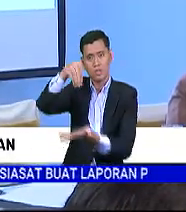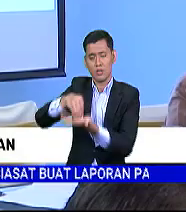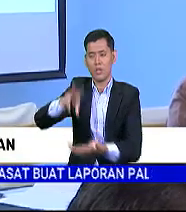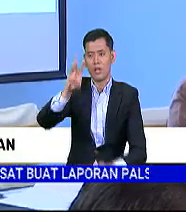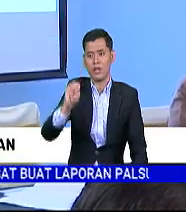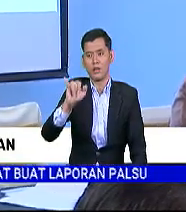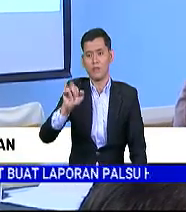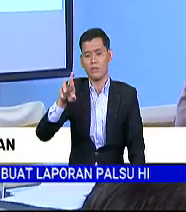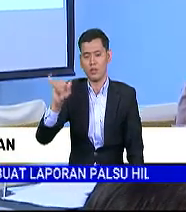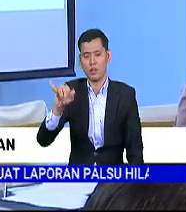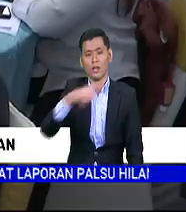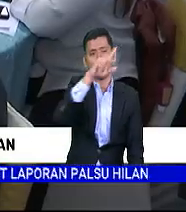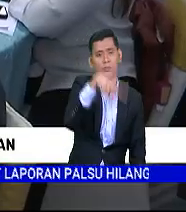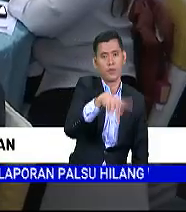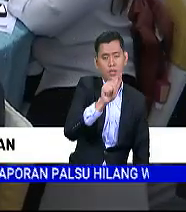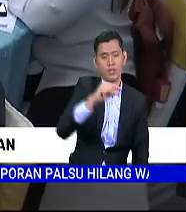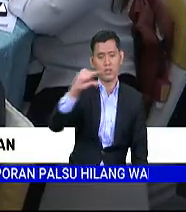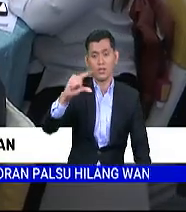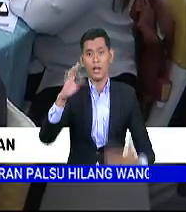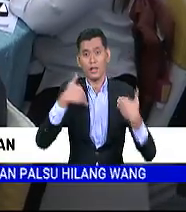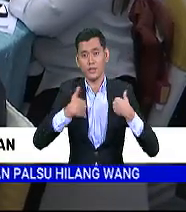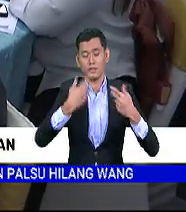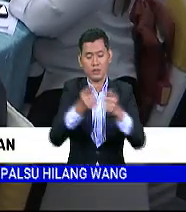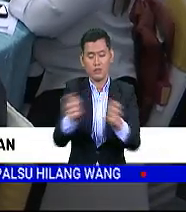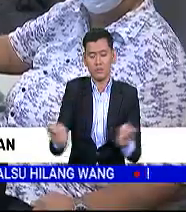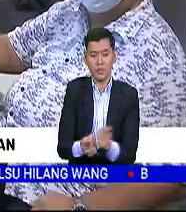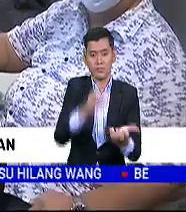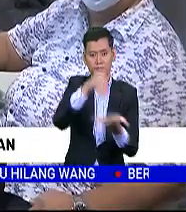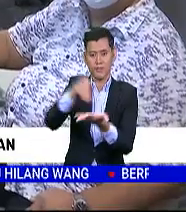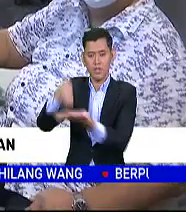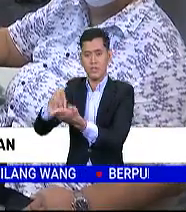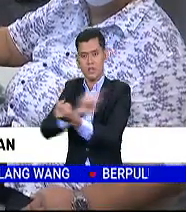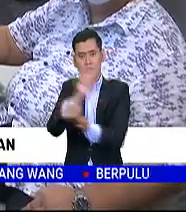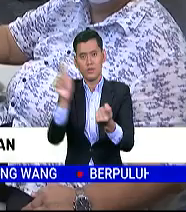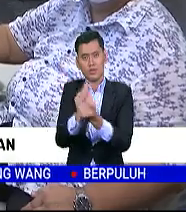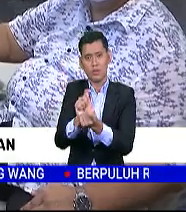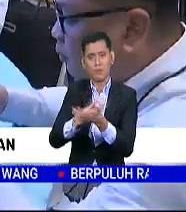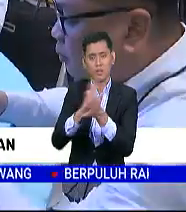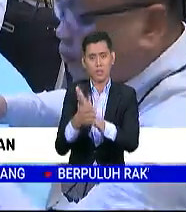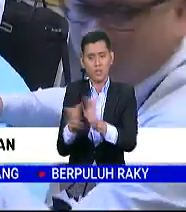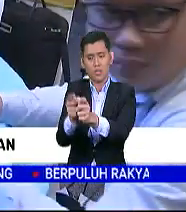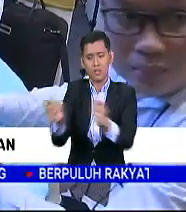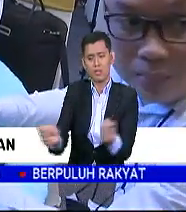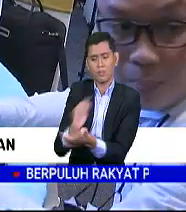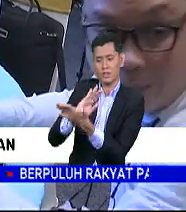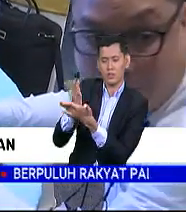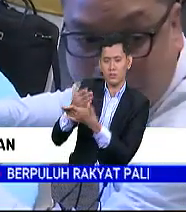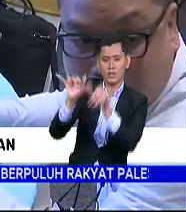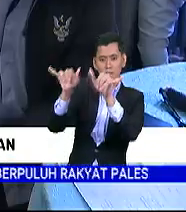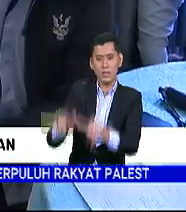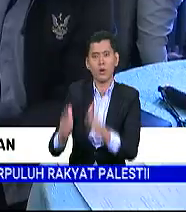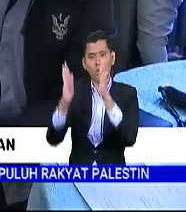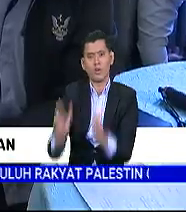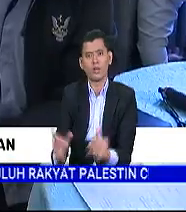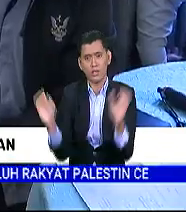ujarnya, PTG perlu mempunyai lokasi yang strategik memandangkan ia merupakan tempat persinggahan sementara kepada